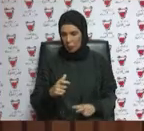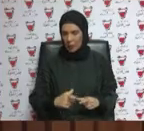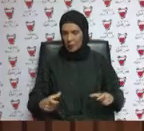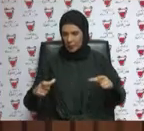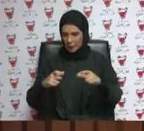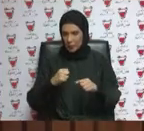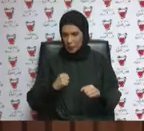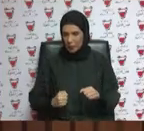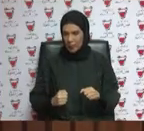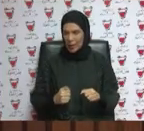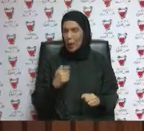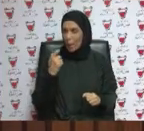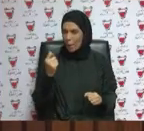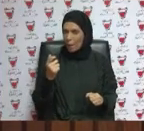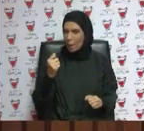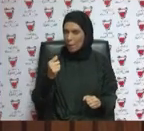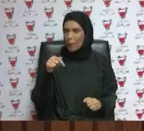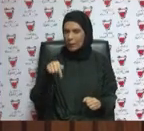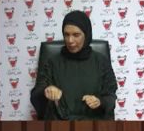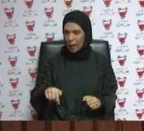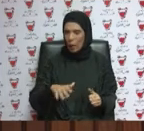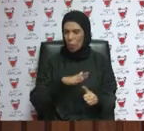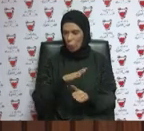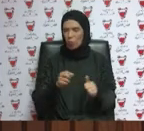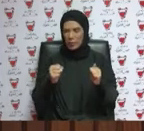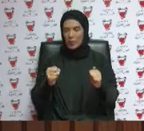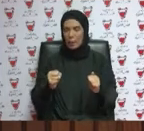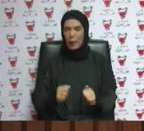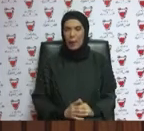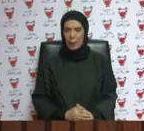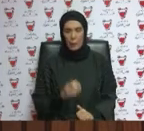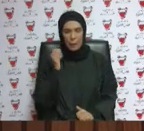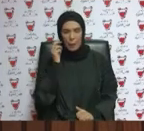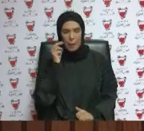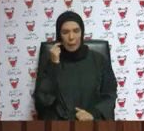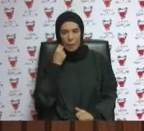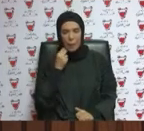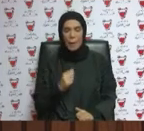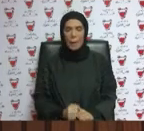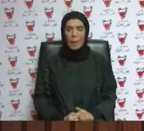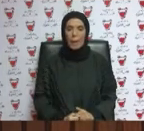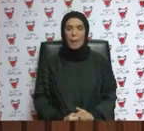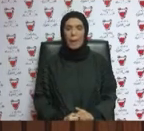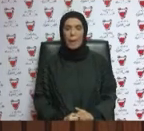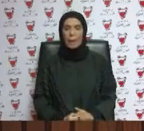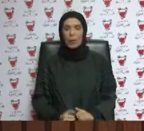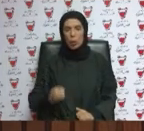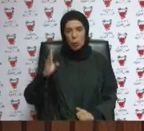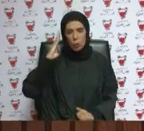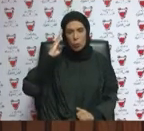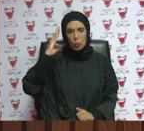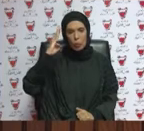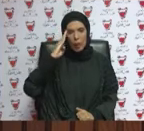الدولة للأمور المالية حتى في ظل الأوضاع هذه. معالي الرئيس كلمة أخيرة لابد من توجيهها، هي كلمة شكر أيضا